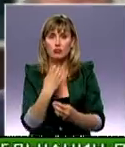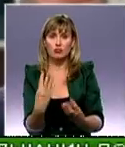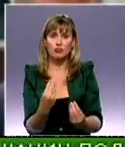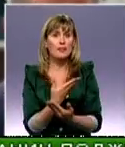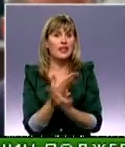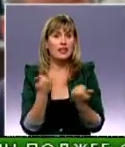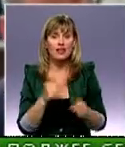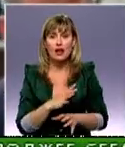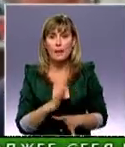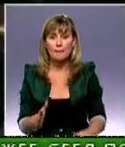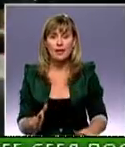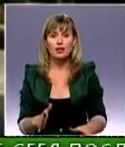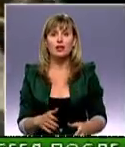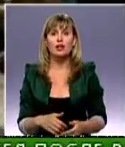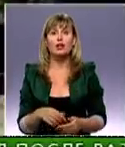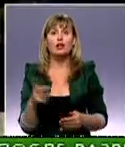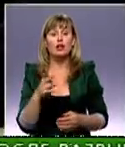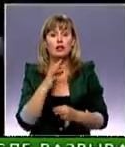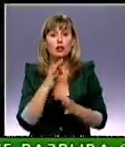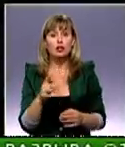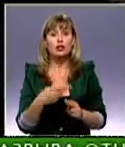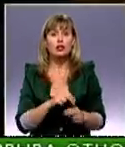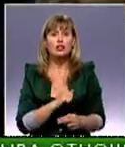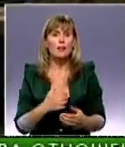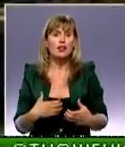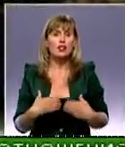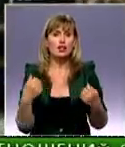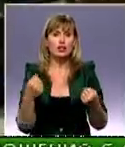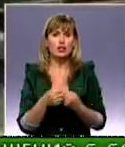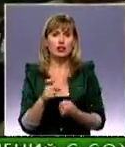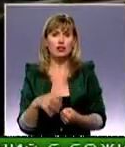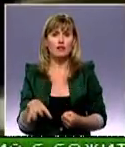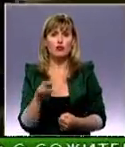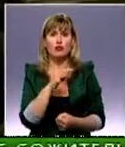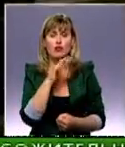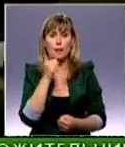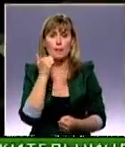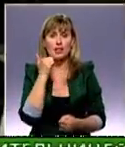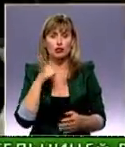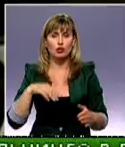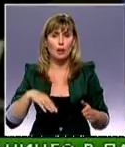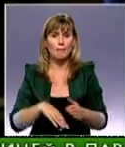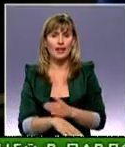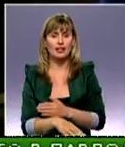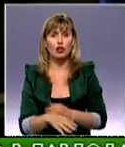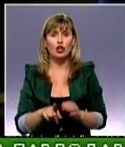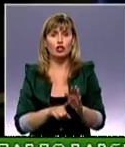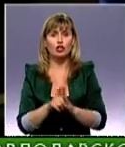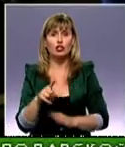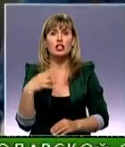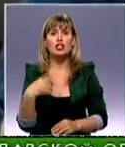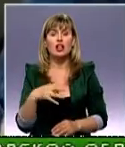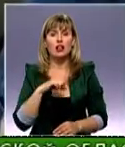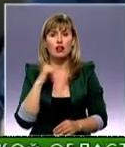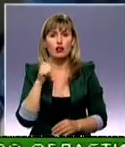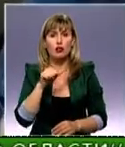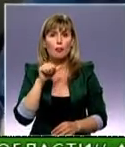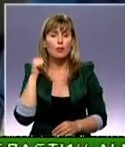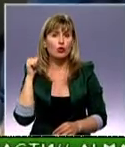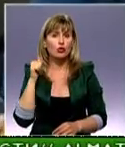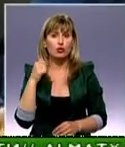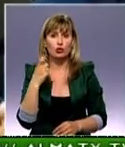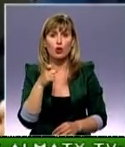проседание полотна. Стоит отметить, что это самая страшная авария за все время работы московского метрополитена. Начиная с 40-х годов прошлого